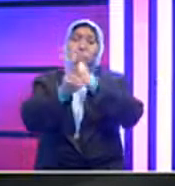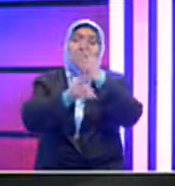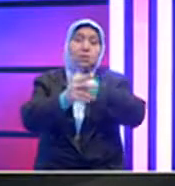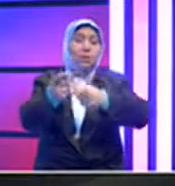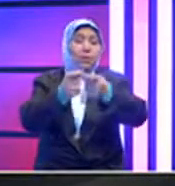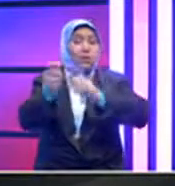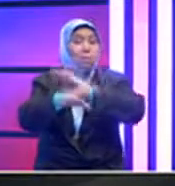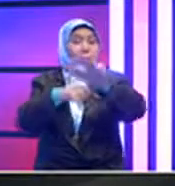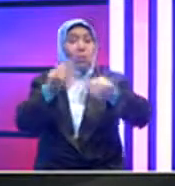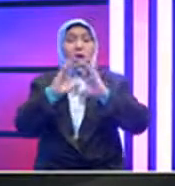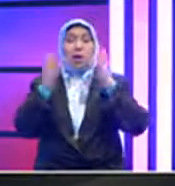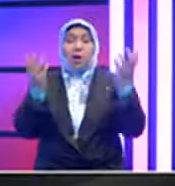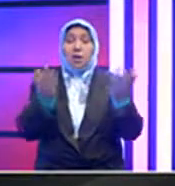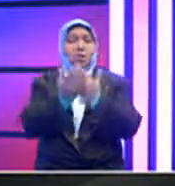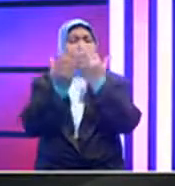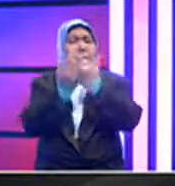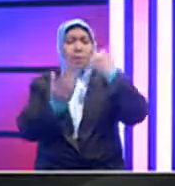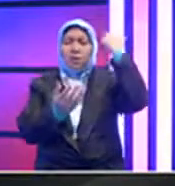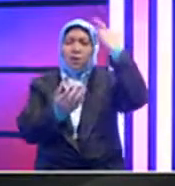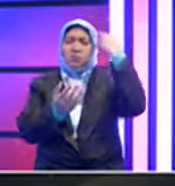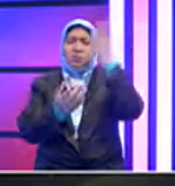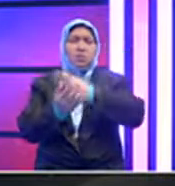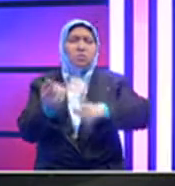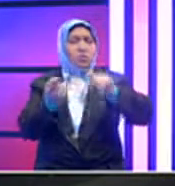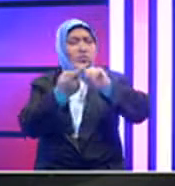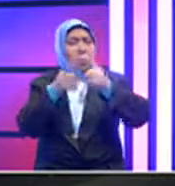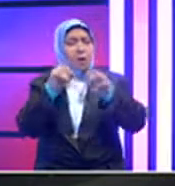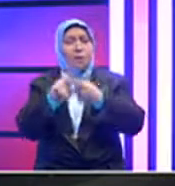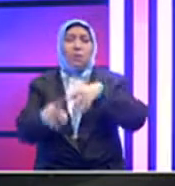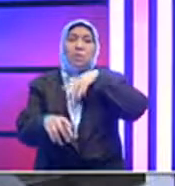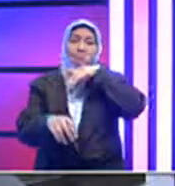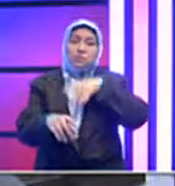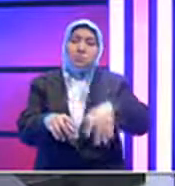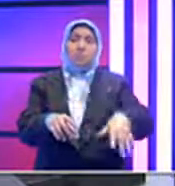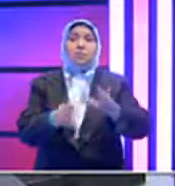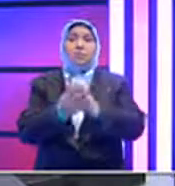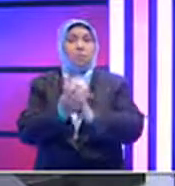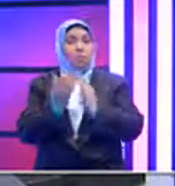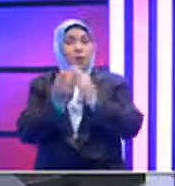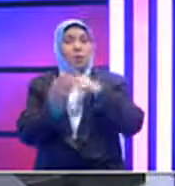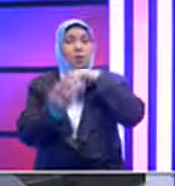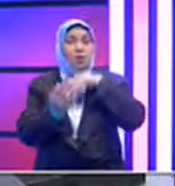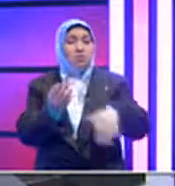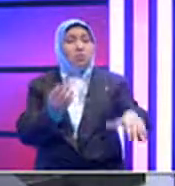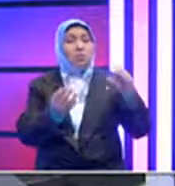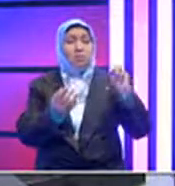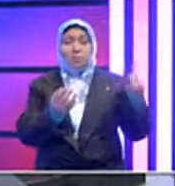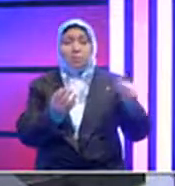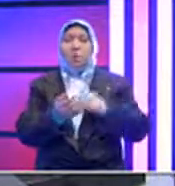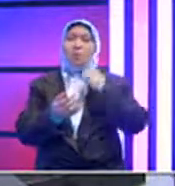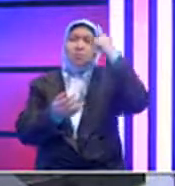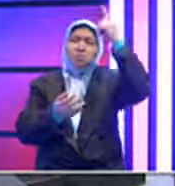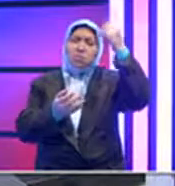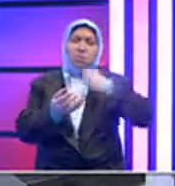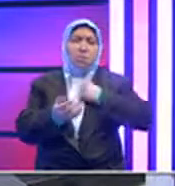washolatu wassalamu ala asrofil mursalin wa'ala alihi washohbihi ajma'in Ya Allah ya Tuhan kami ampunilah dosa-dosa